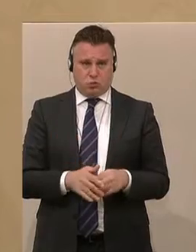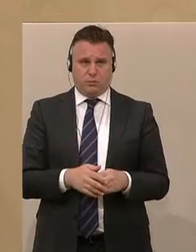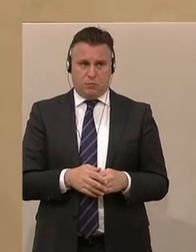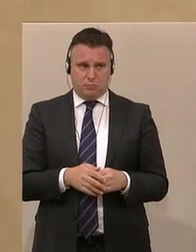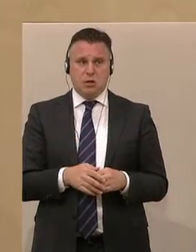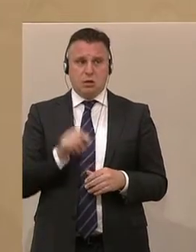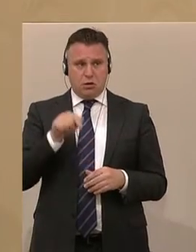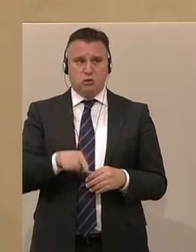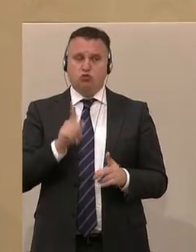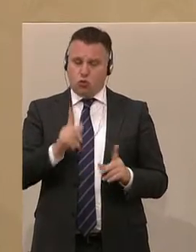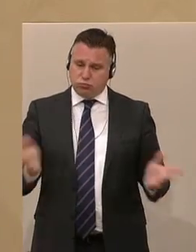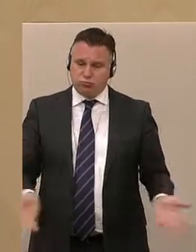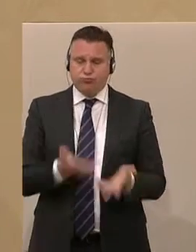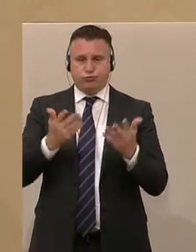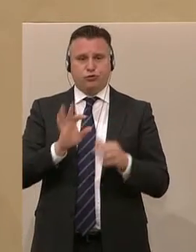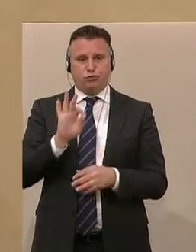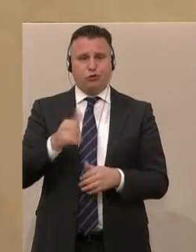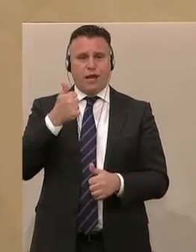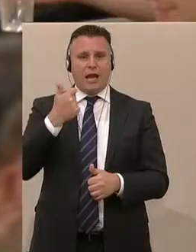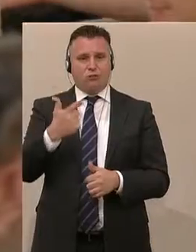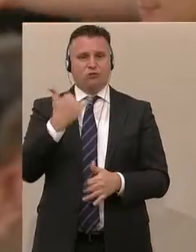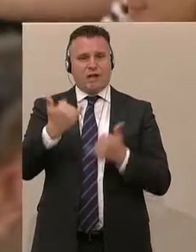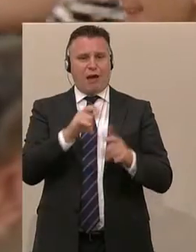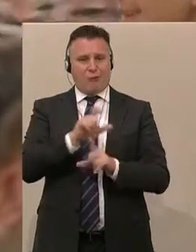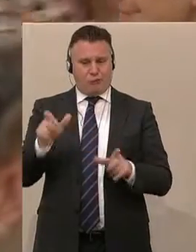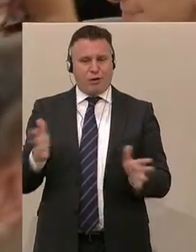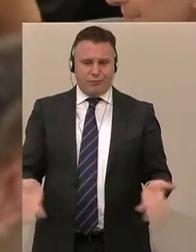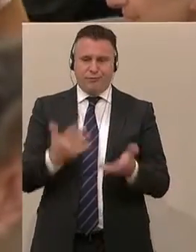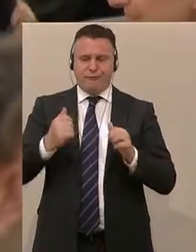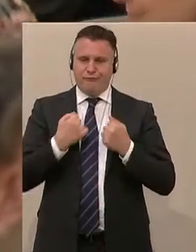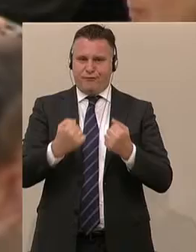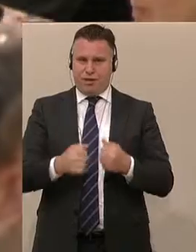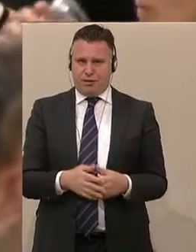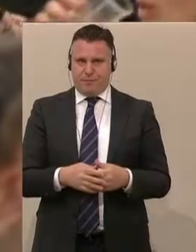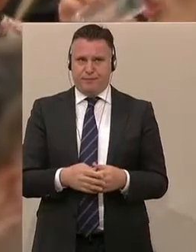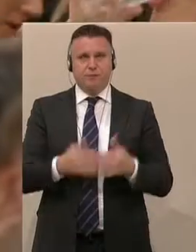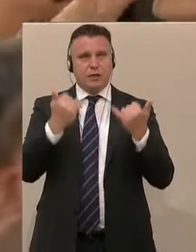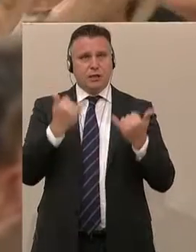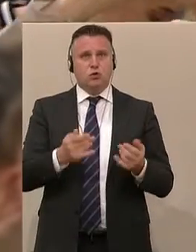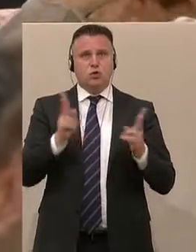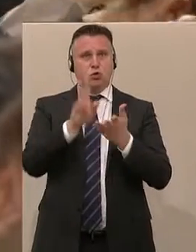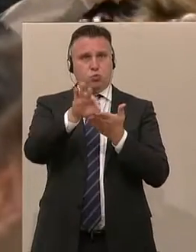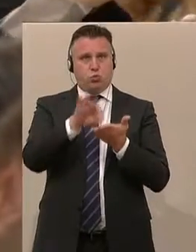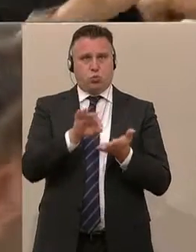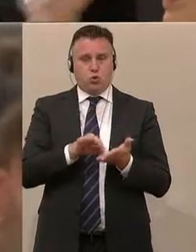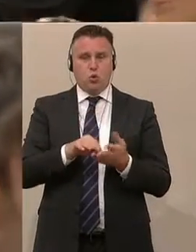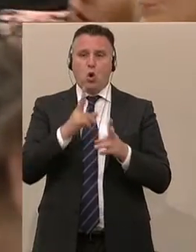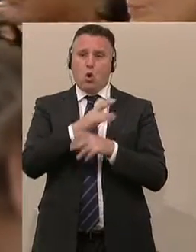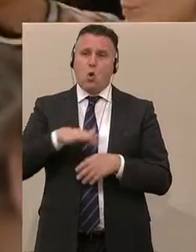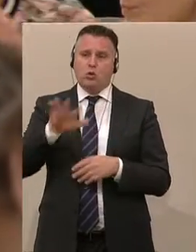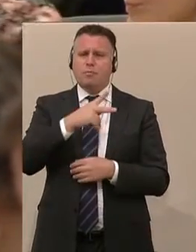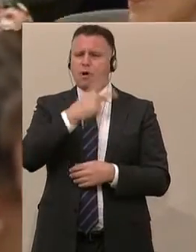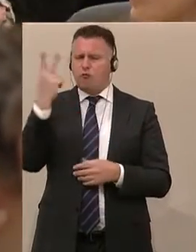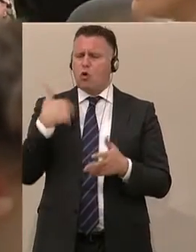österreichische Vergaberecht fit gemacht für das 21. Jahrhundert. Kurz einmal zu den Eckpfeilern. Die österreichische Bevölkerung soll es auch ein